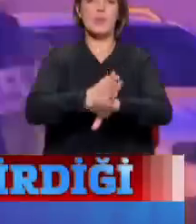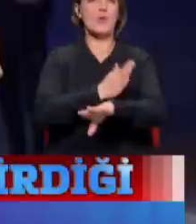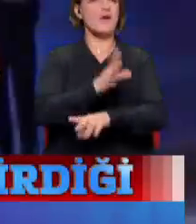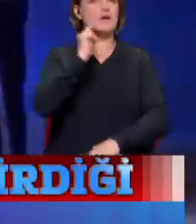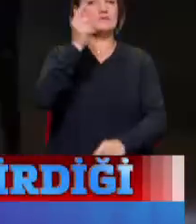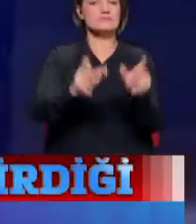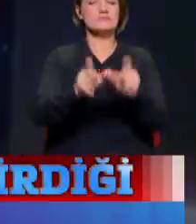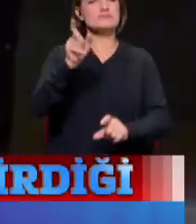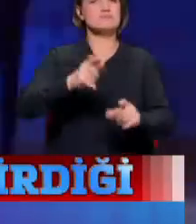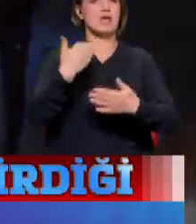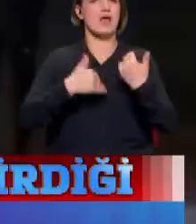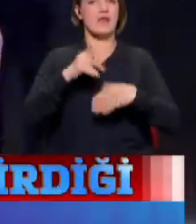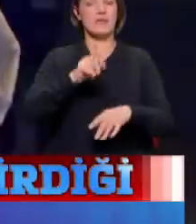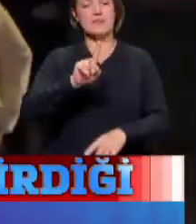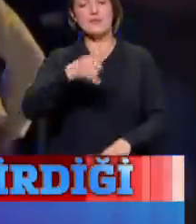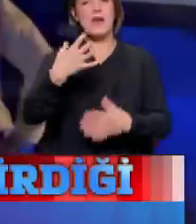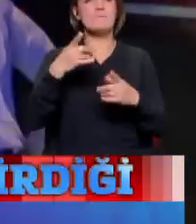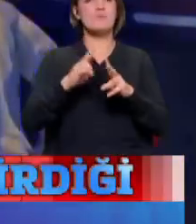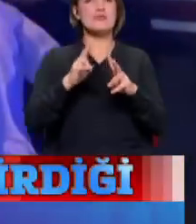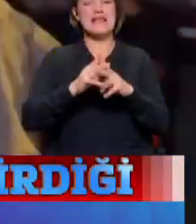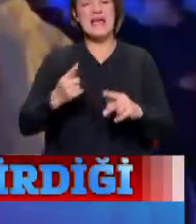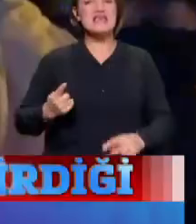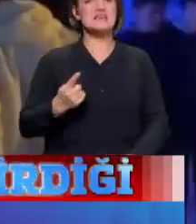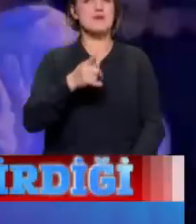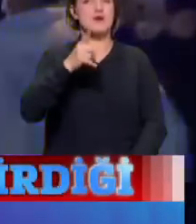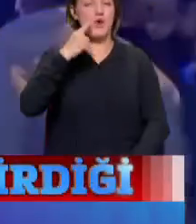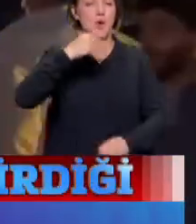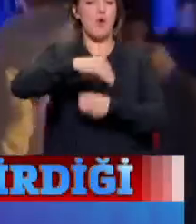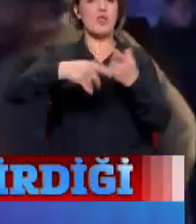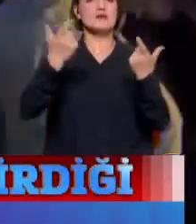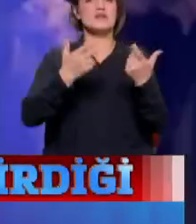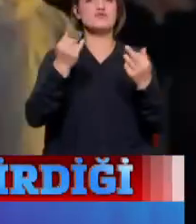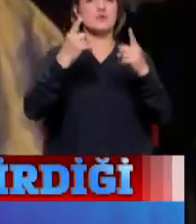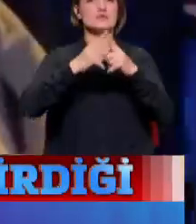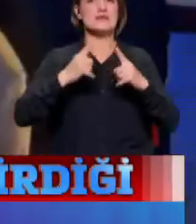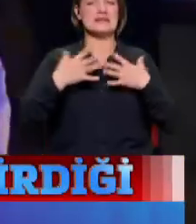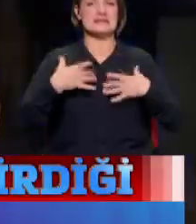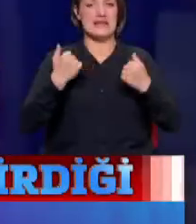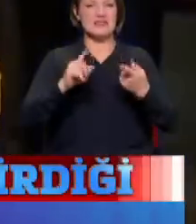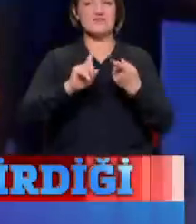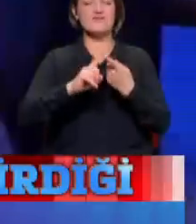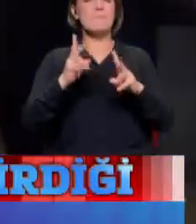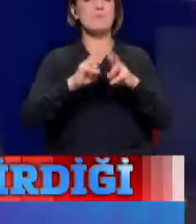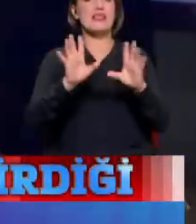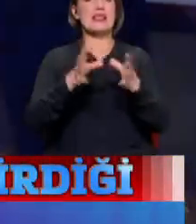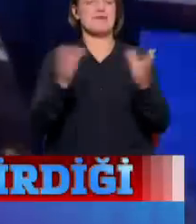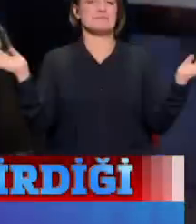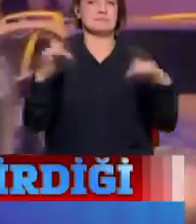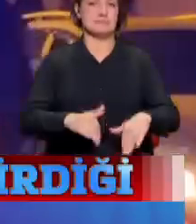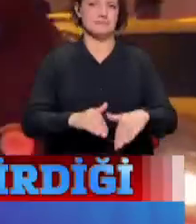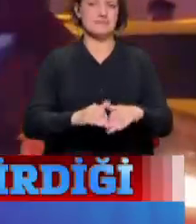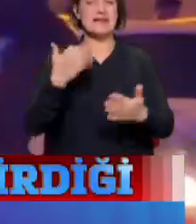yaralandı Uygulama noktasında Aki diğer polislerin ihbarı üzerine olay yerine çok sayıda sağlık ve takviye polis ekibi sevk